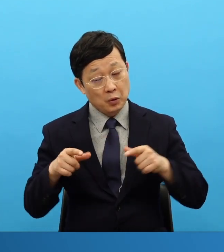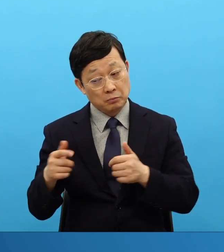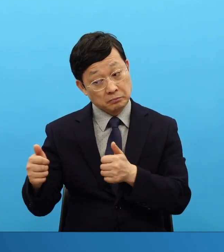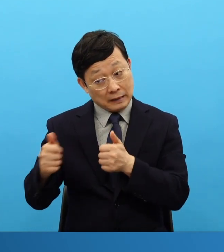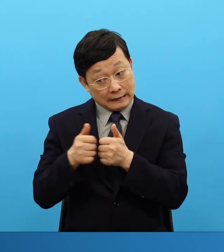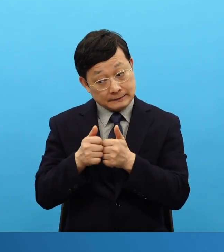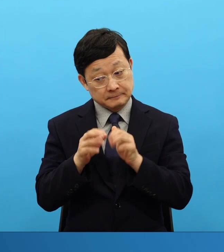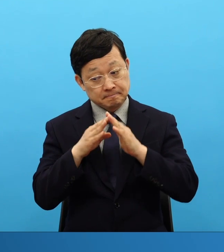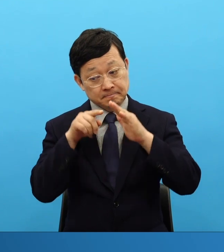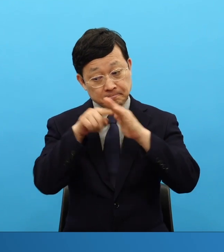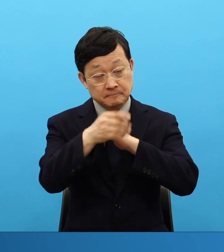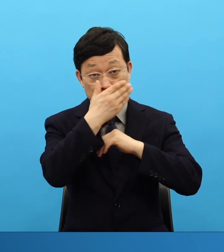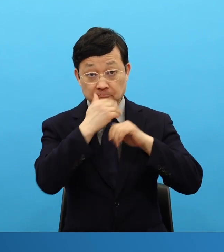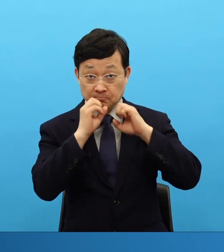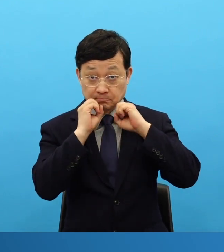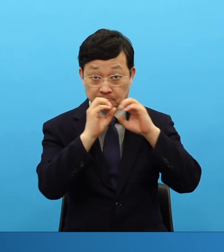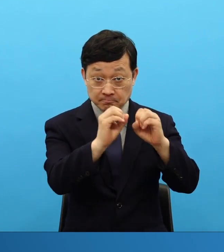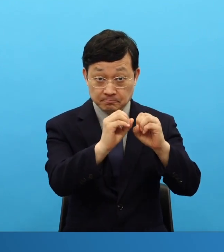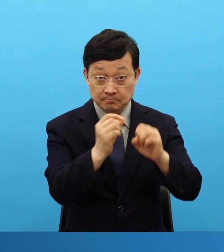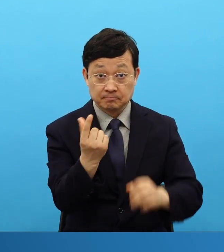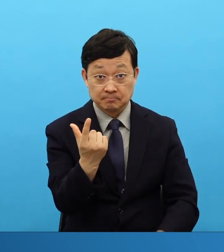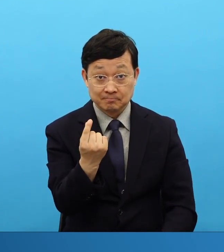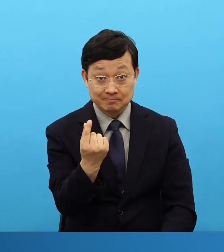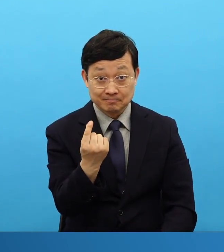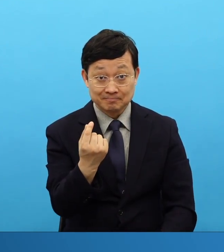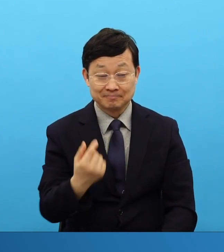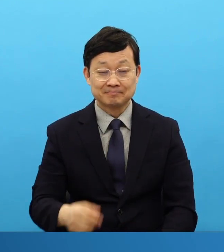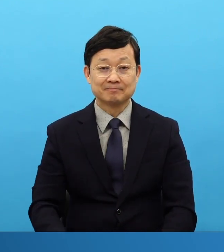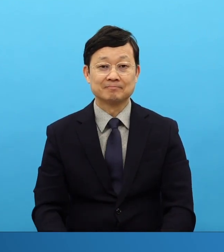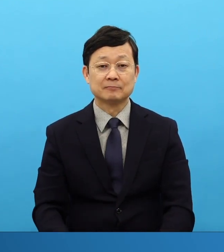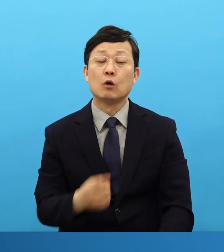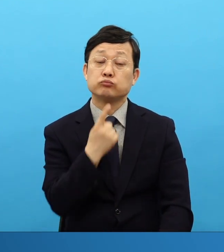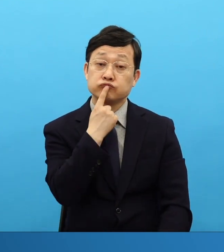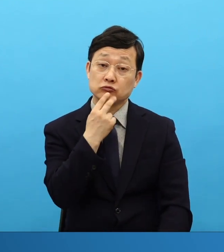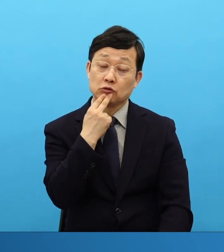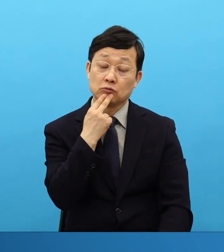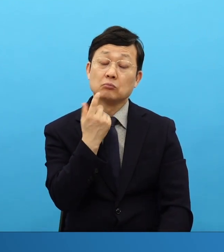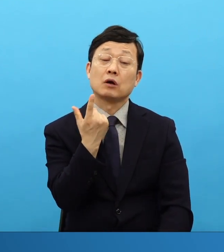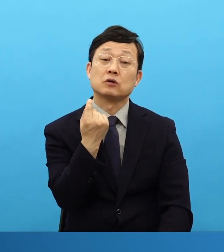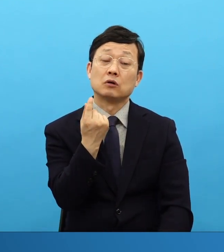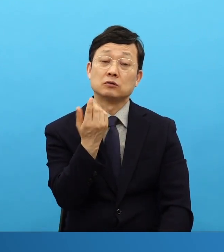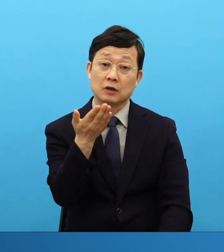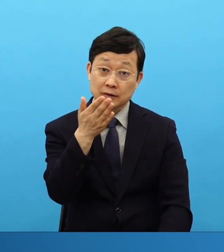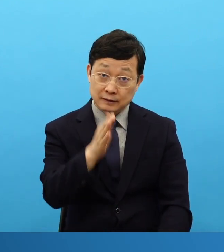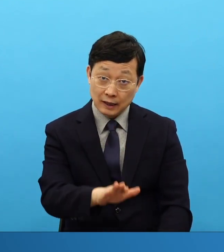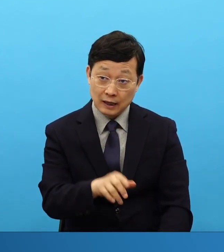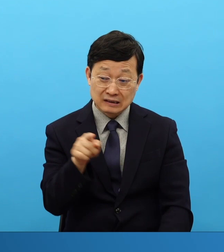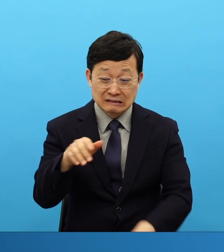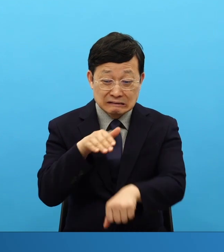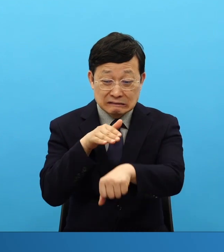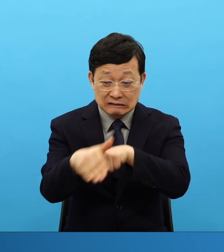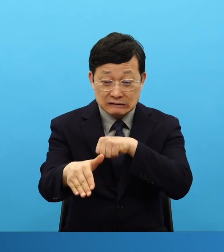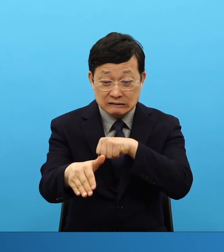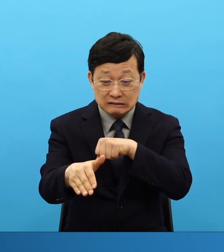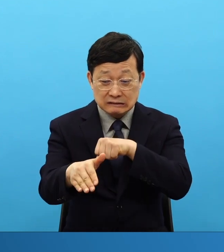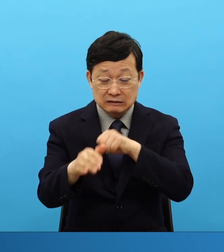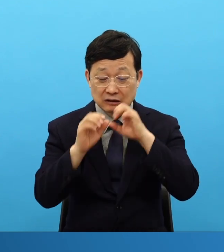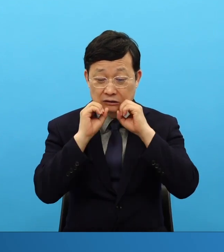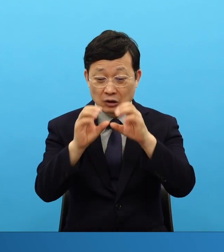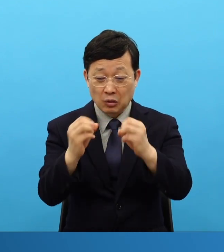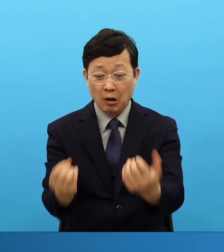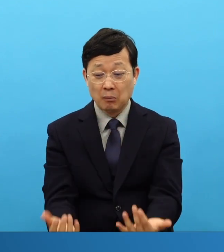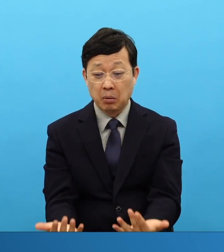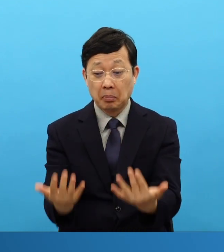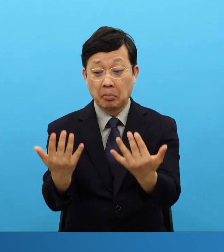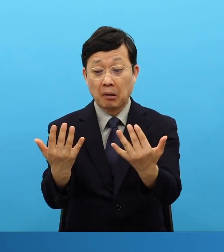go out to evangelize, you go with someone and you go and out to evangelize, and they see. 물론 that. 그렇게 해야 됩니다. And of course, you have to do that. 그러나 그렇게 하면 전도 운동 안 됩니다. But if you just do